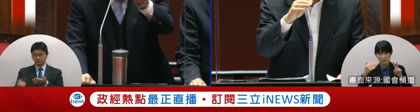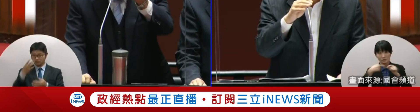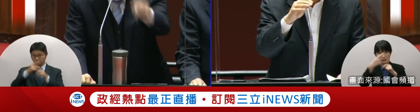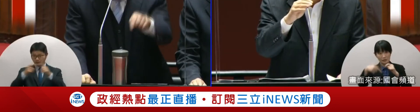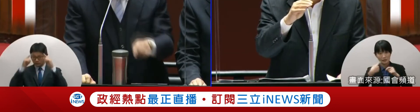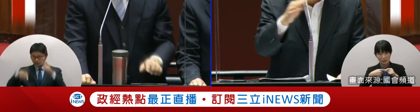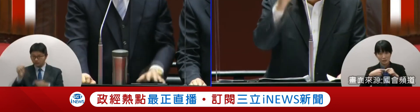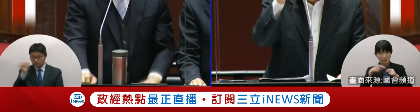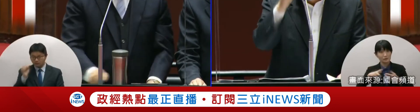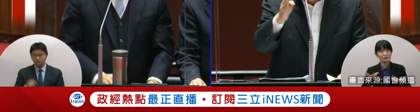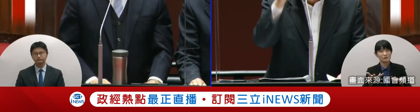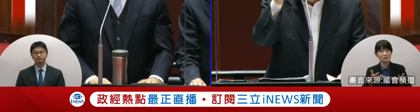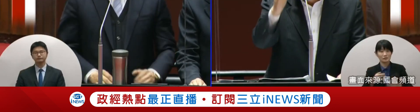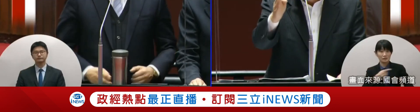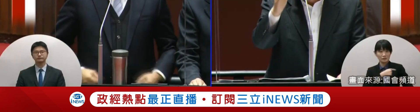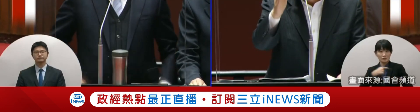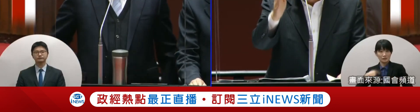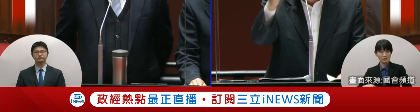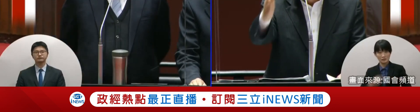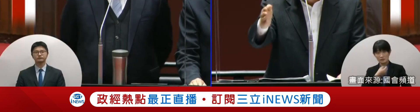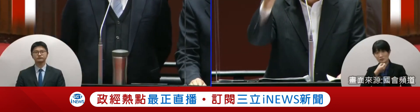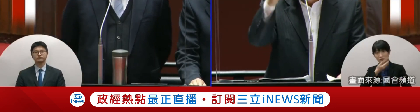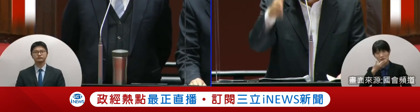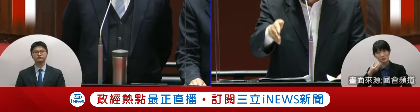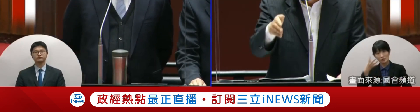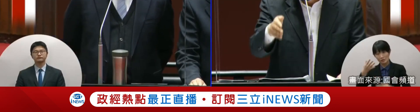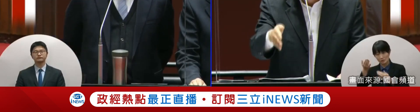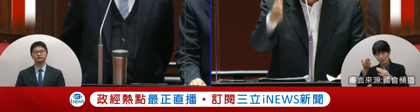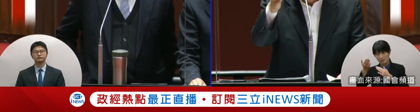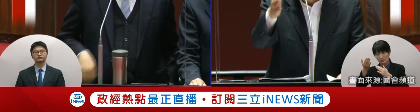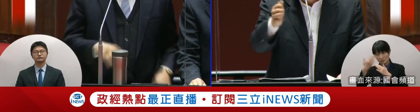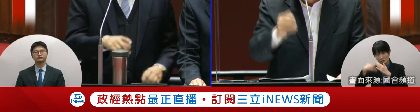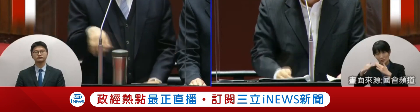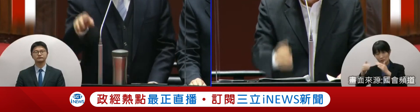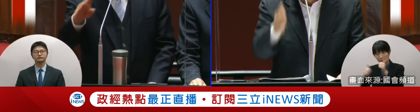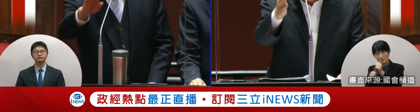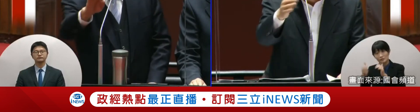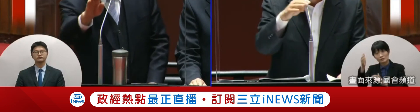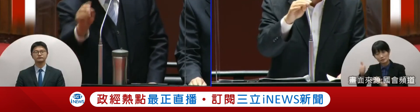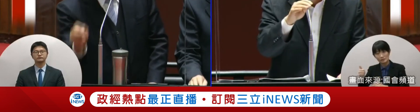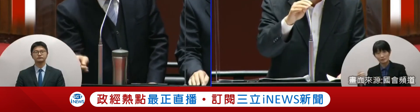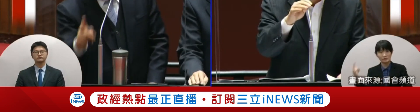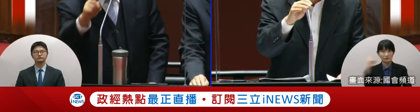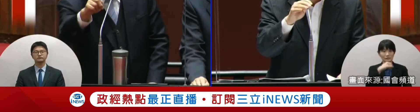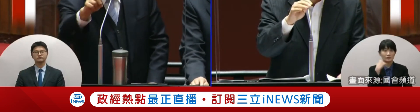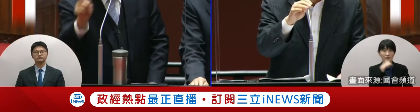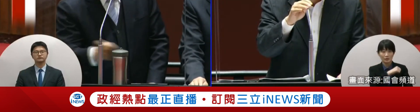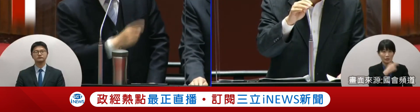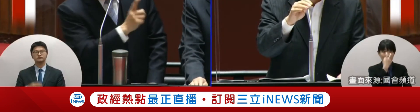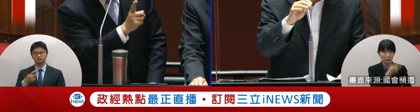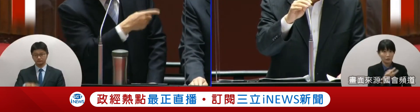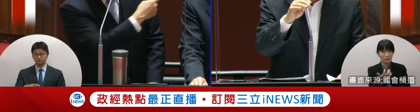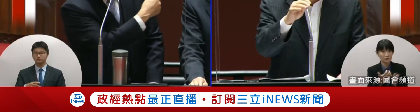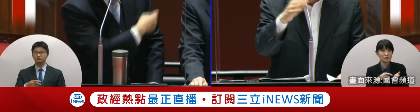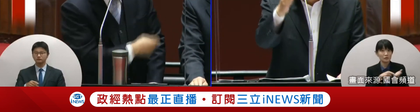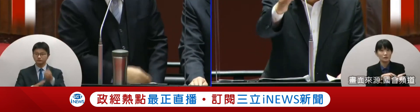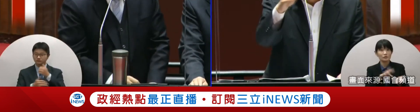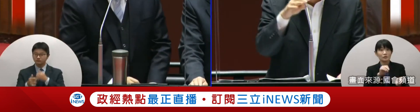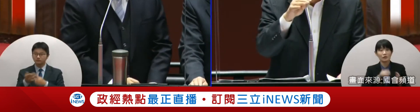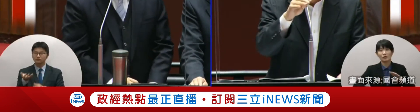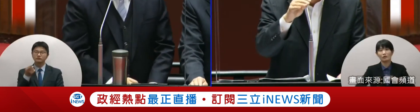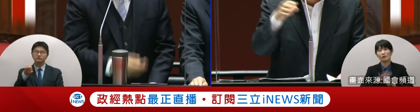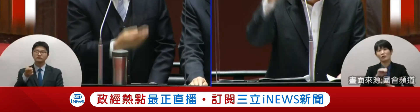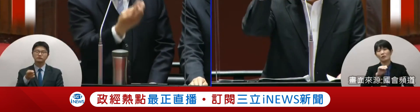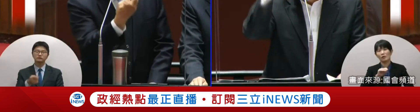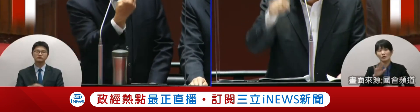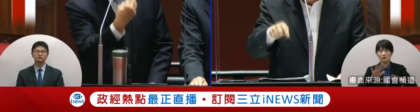是2019年北京清华大学副校长来这边的时候有没有申请，有违法吗？ 好，来，委员， 因为现在民进